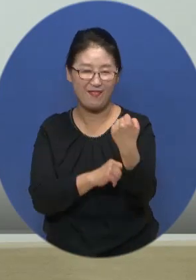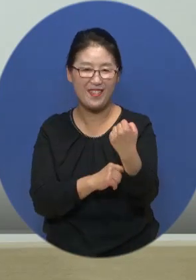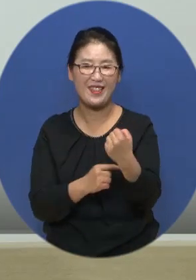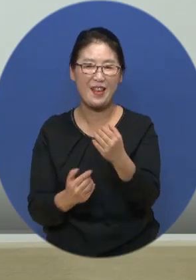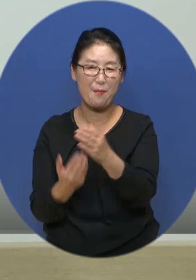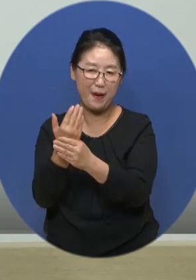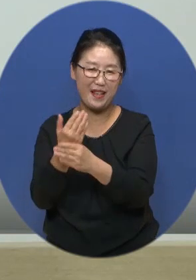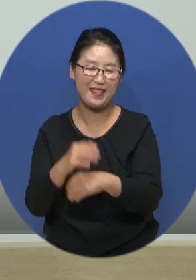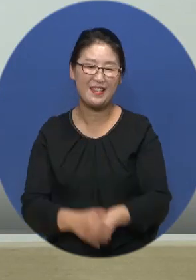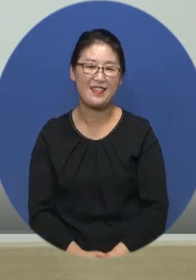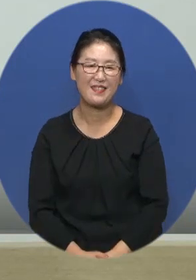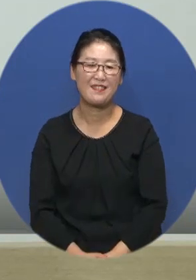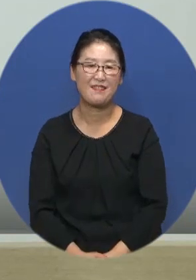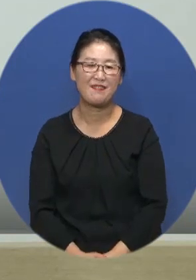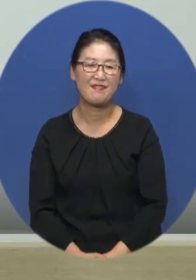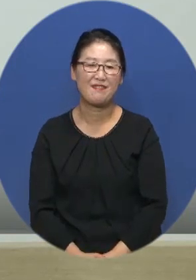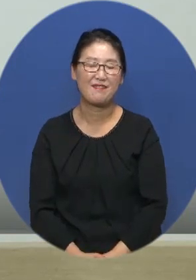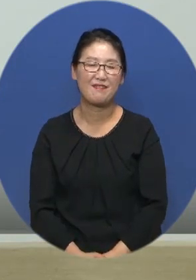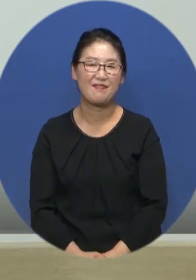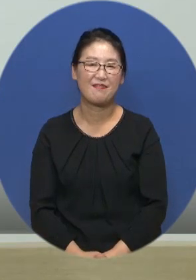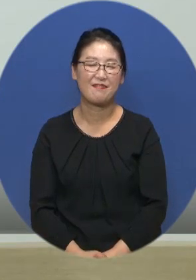생각합니다.